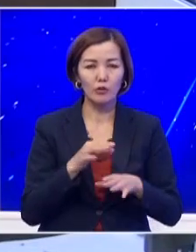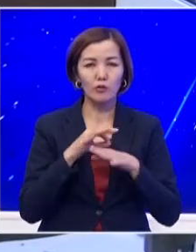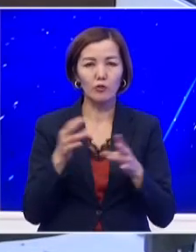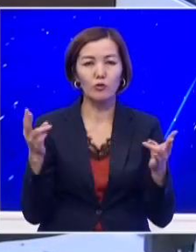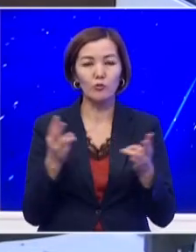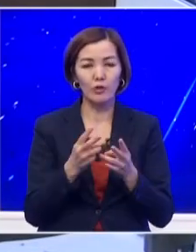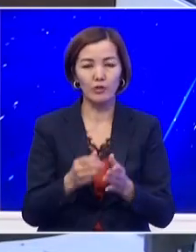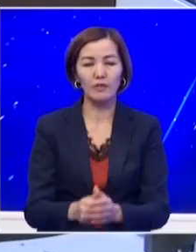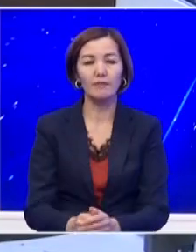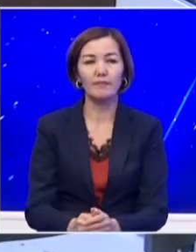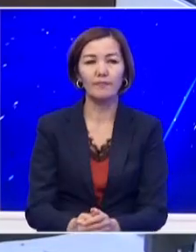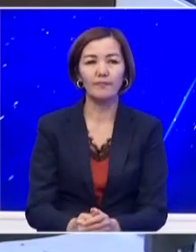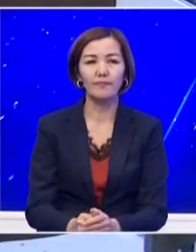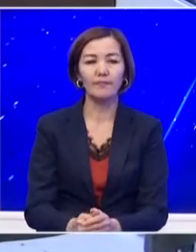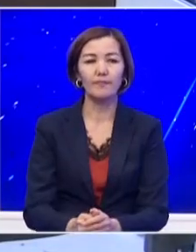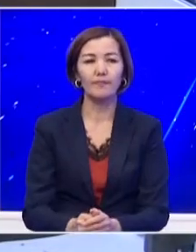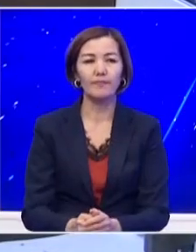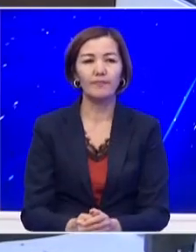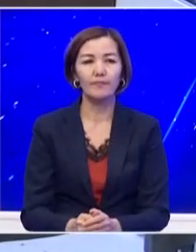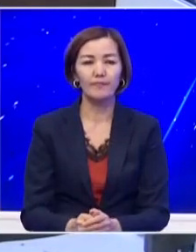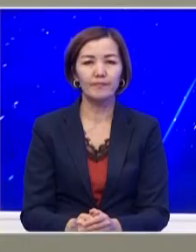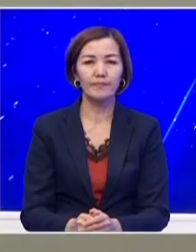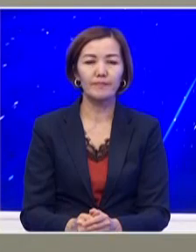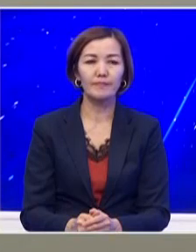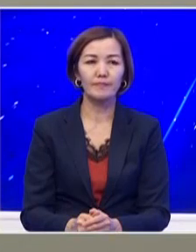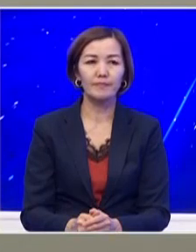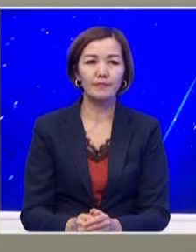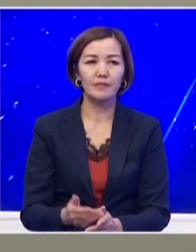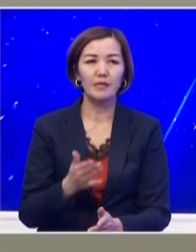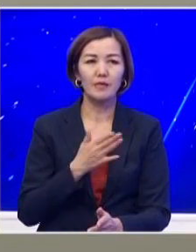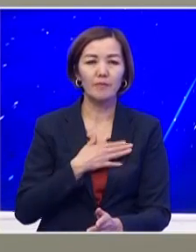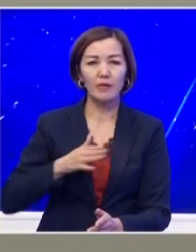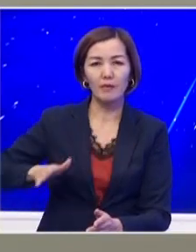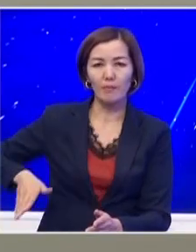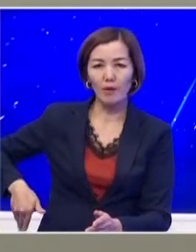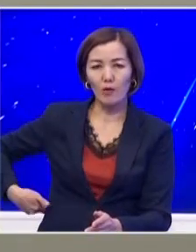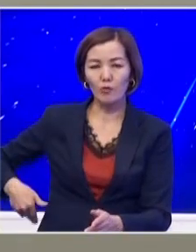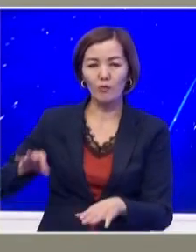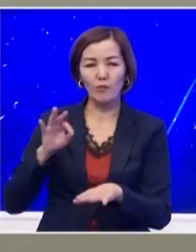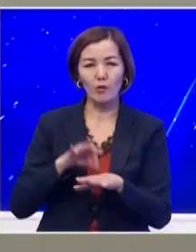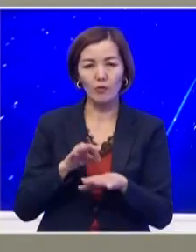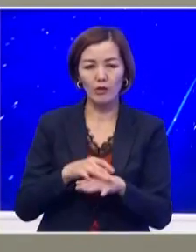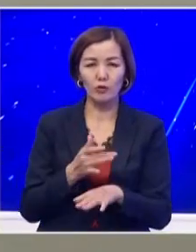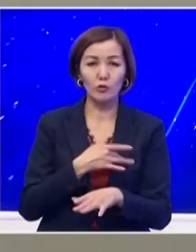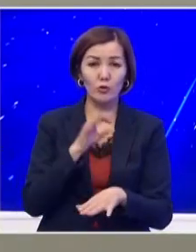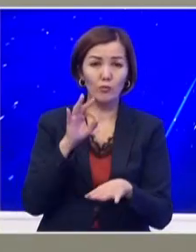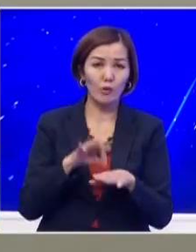яғни оздоровительный жұмыстар жүргізілуде. Мен бауырым ауырады, жүрегім